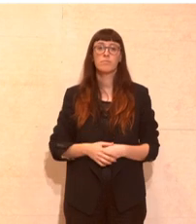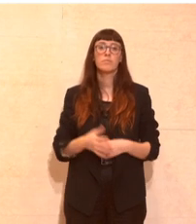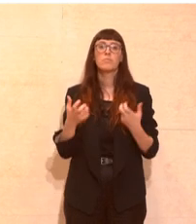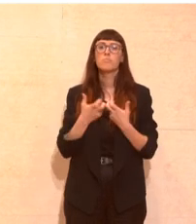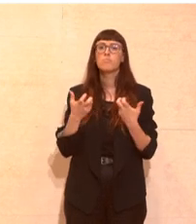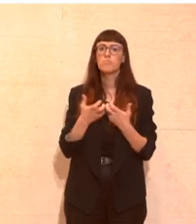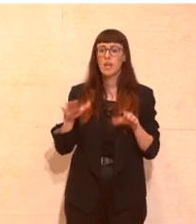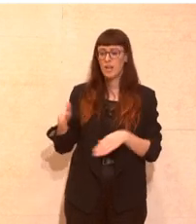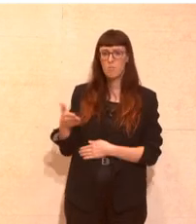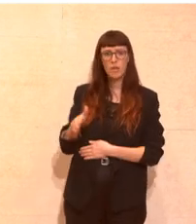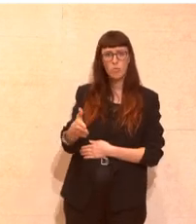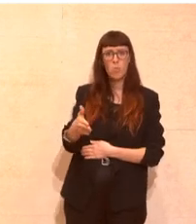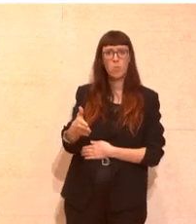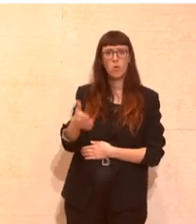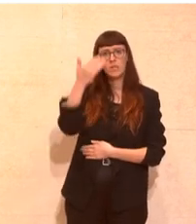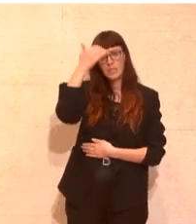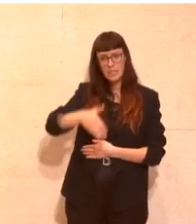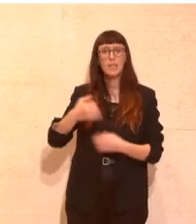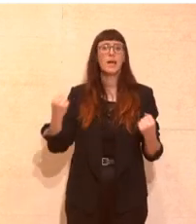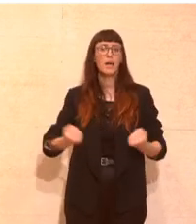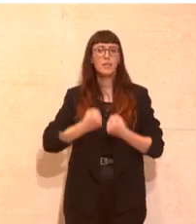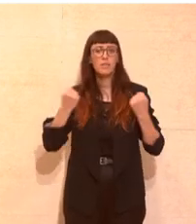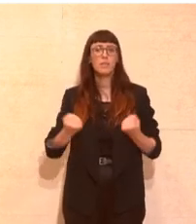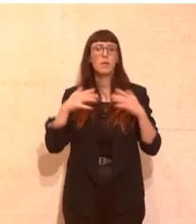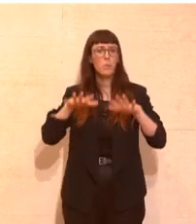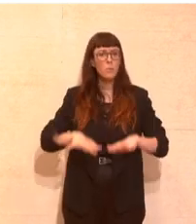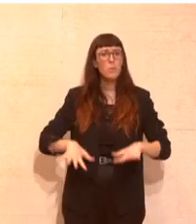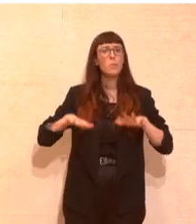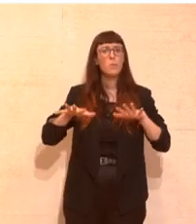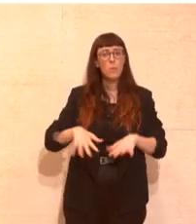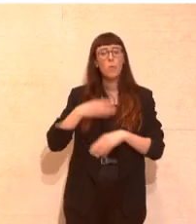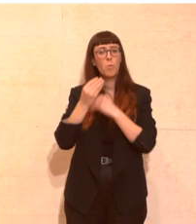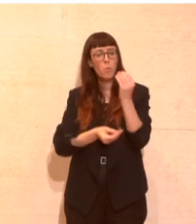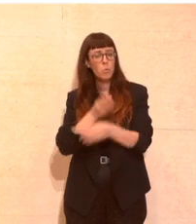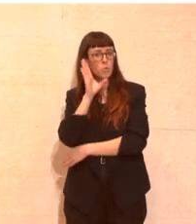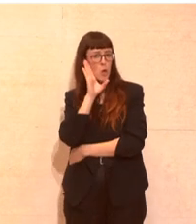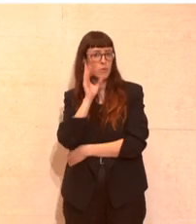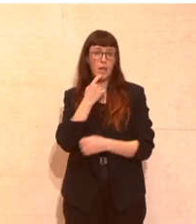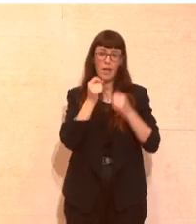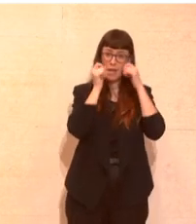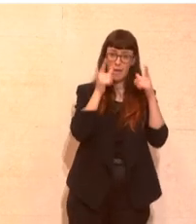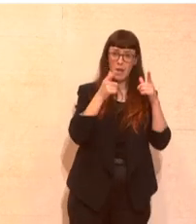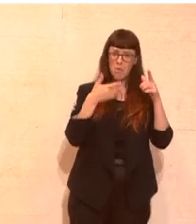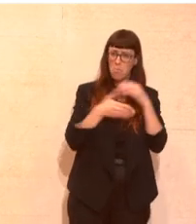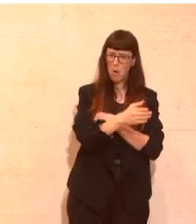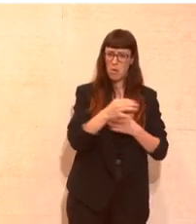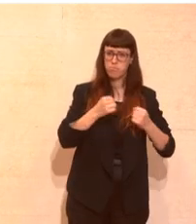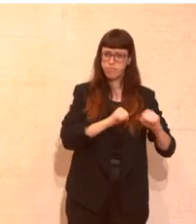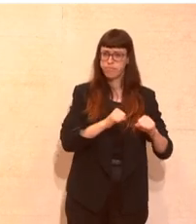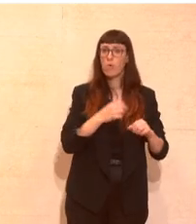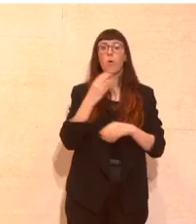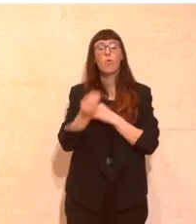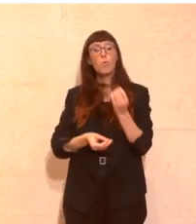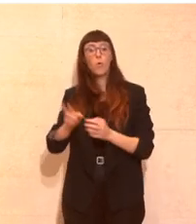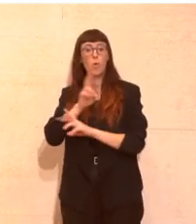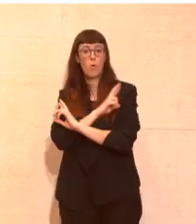dorment, ou en tout cas ont une activité éveillante, et un repos, et lorsqu'ils se reposent, ils sont généralement